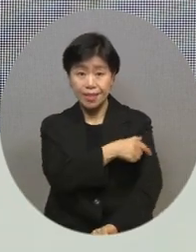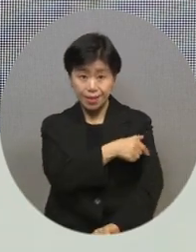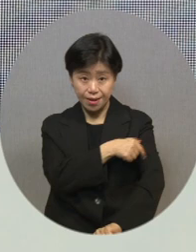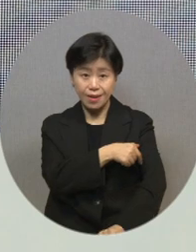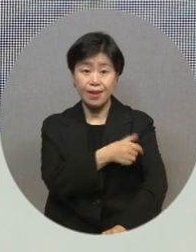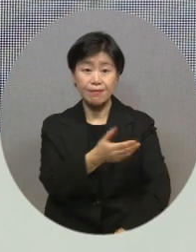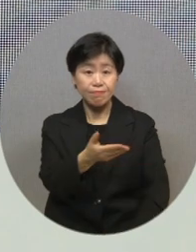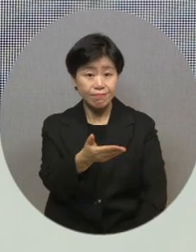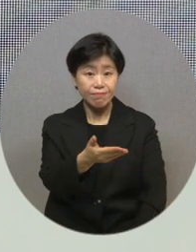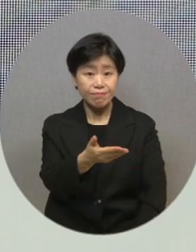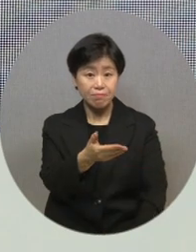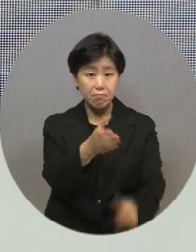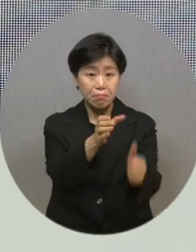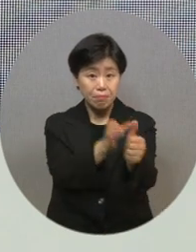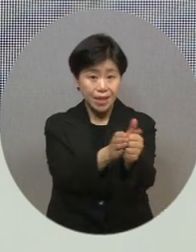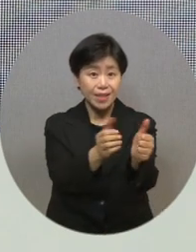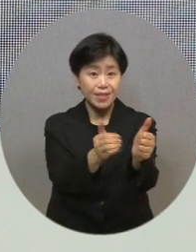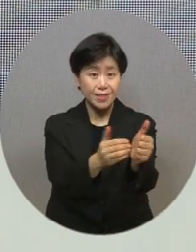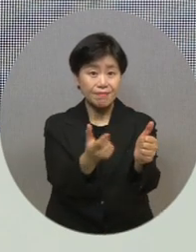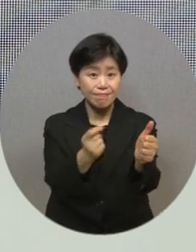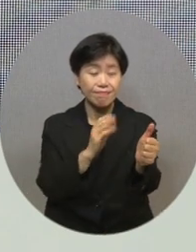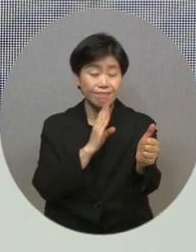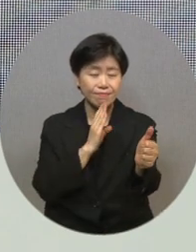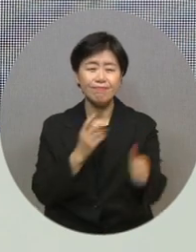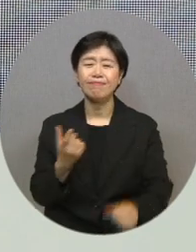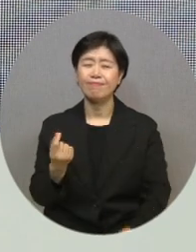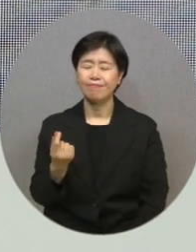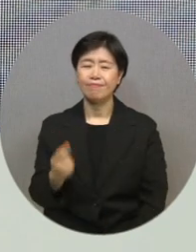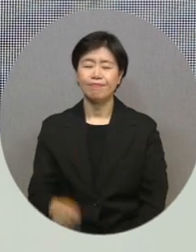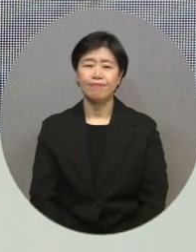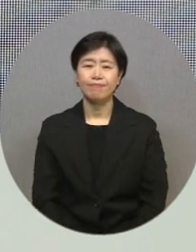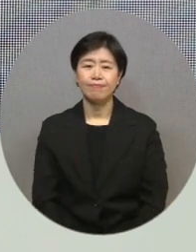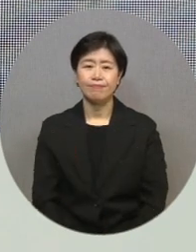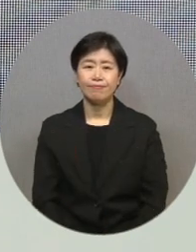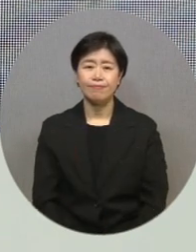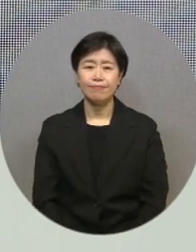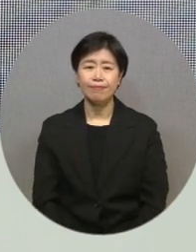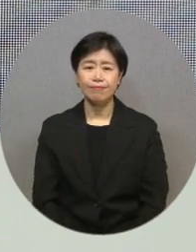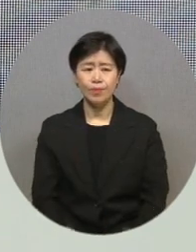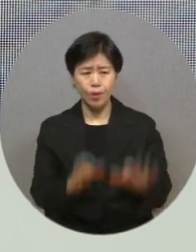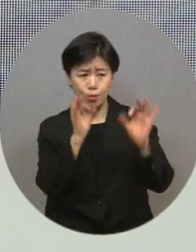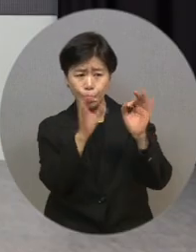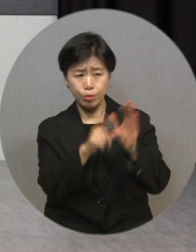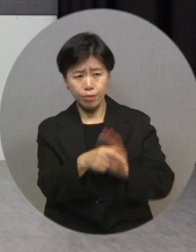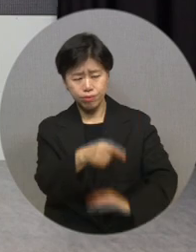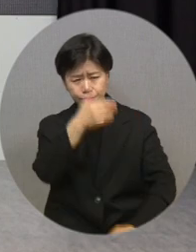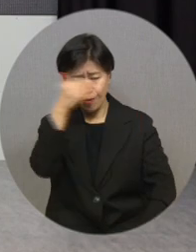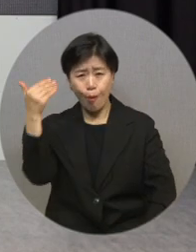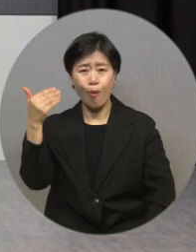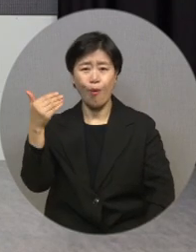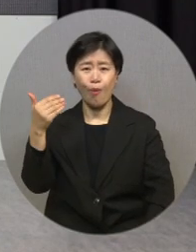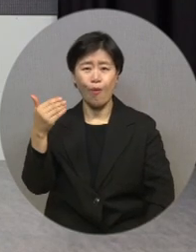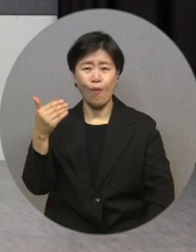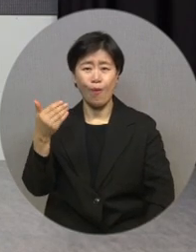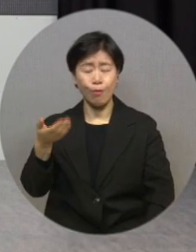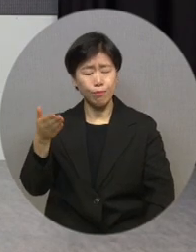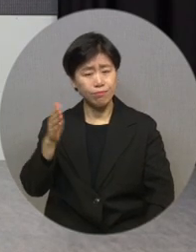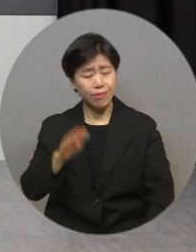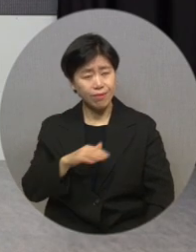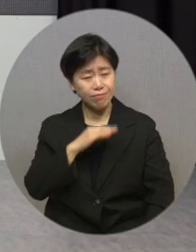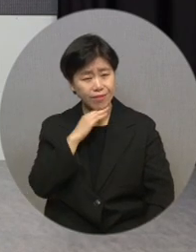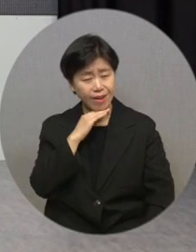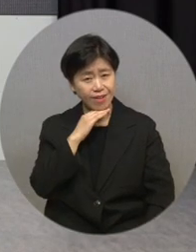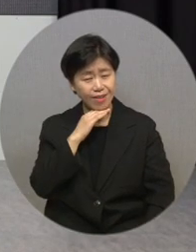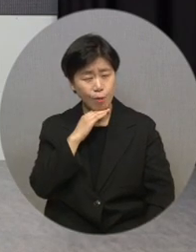우리 차정훈 이사가 부임하신 걸로 돼 있어요 맞네 보기에는 굉장히 젊어 보이는데 예